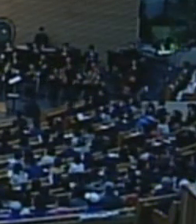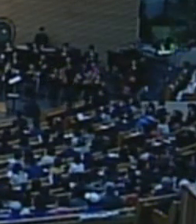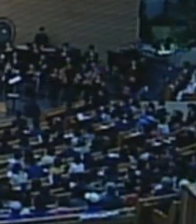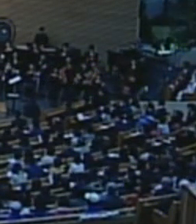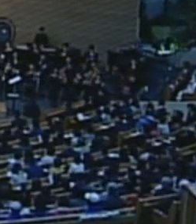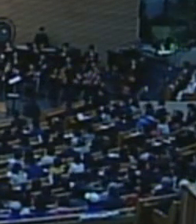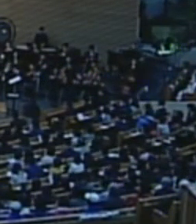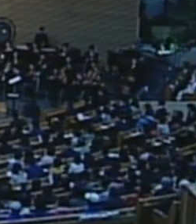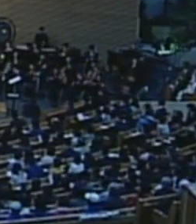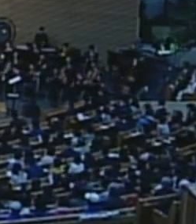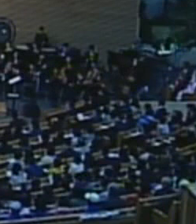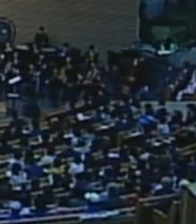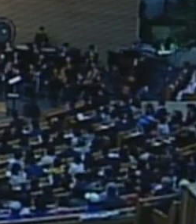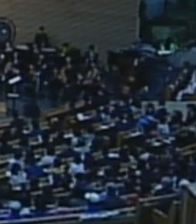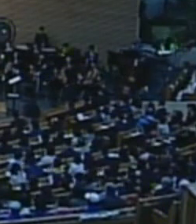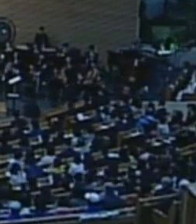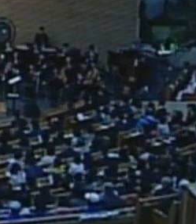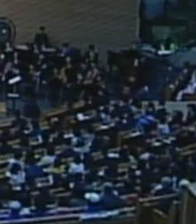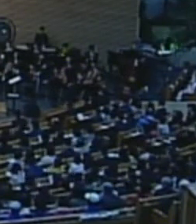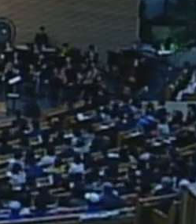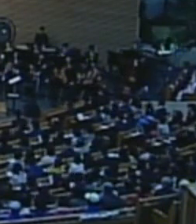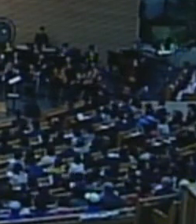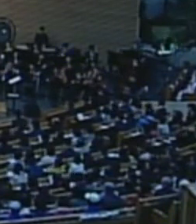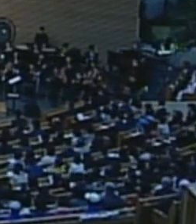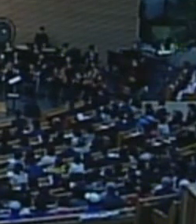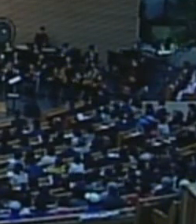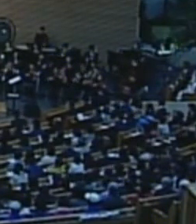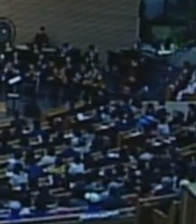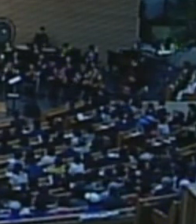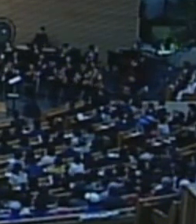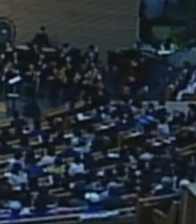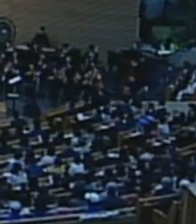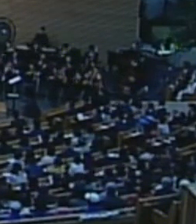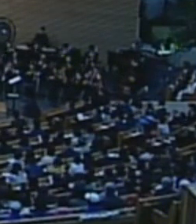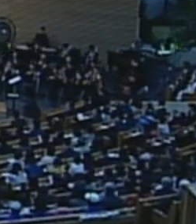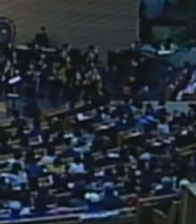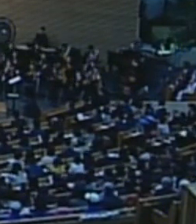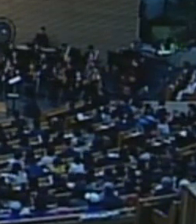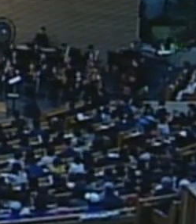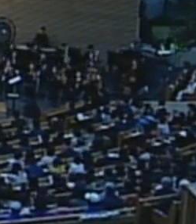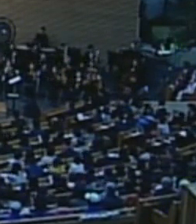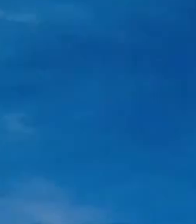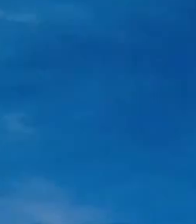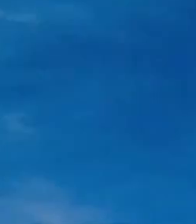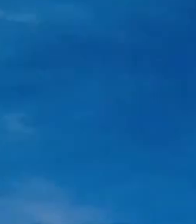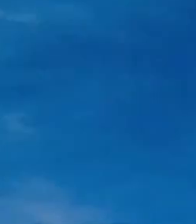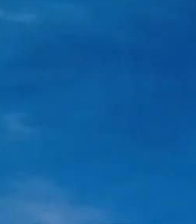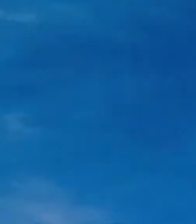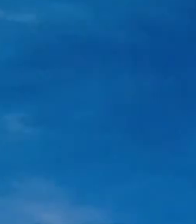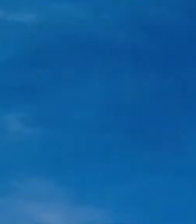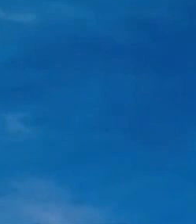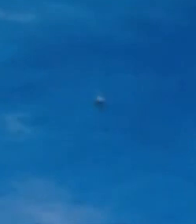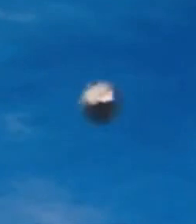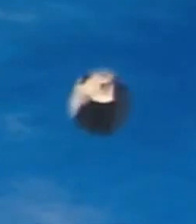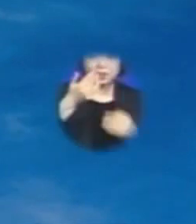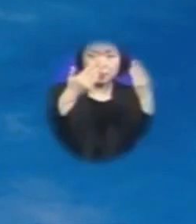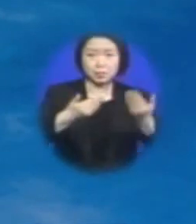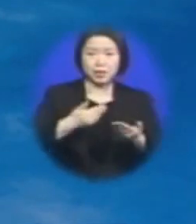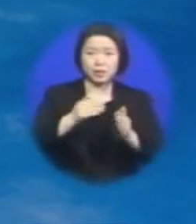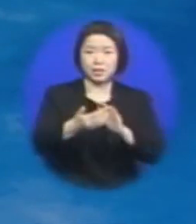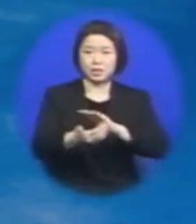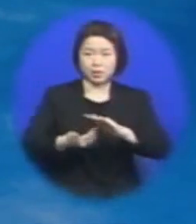충만하게 하소서 여러분이 시간에 우리 성찬을 받기